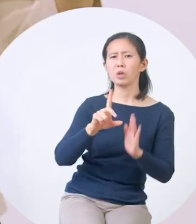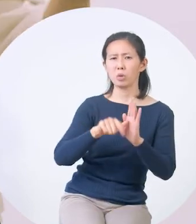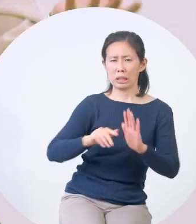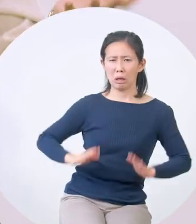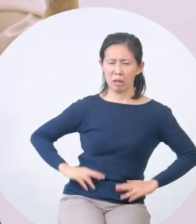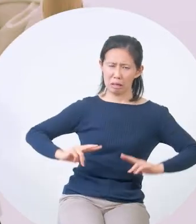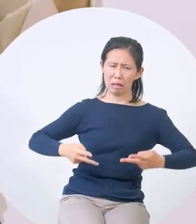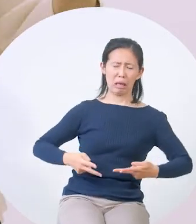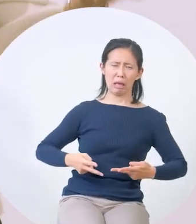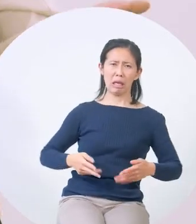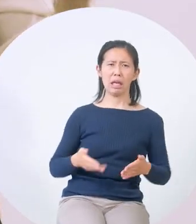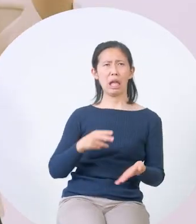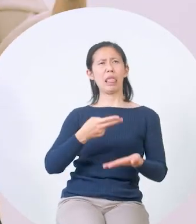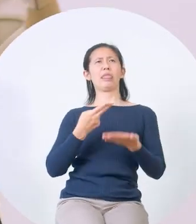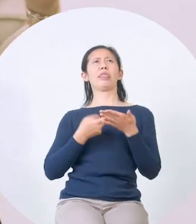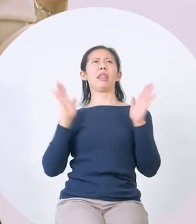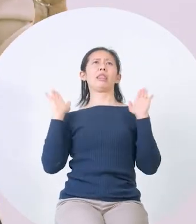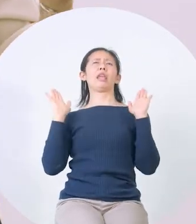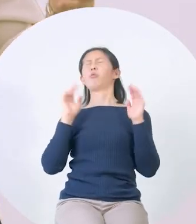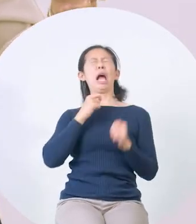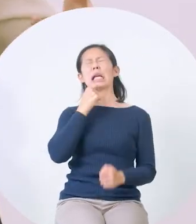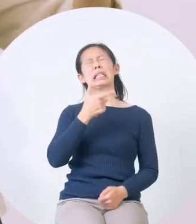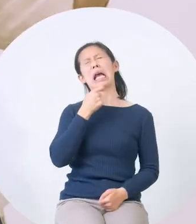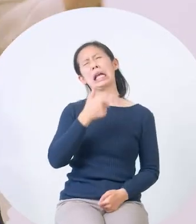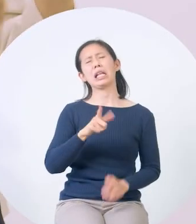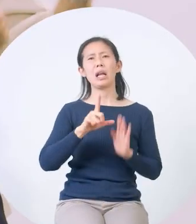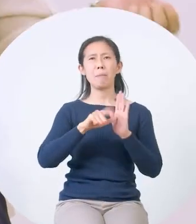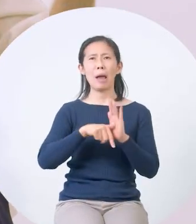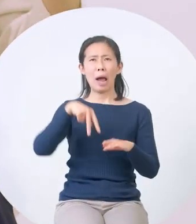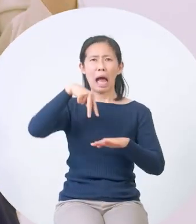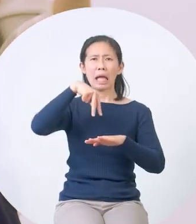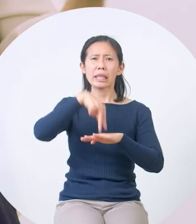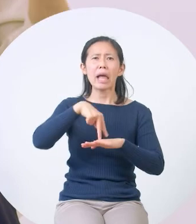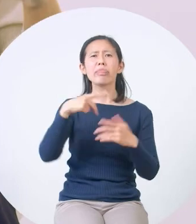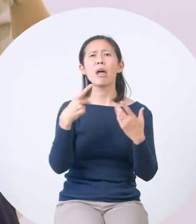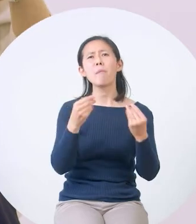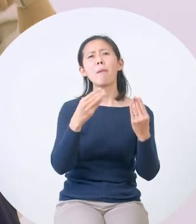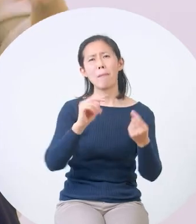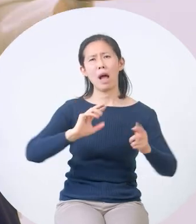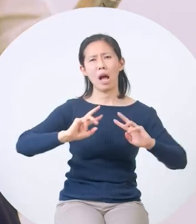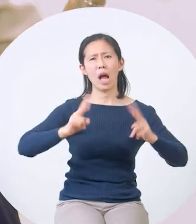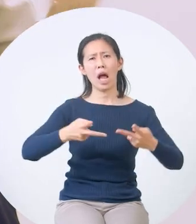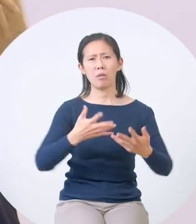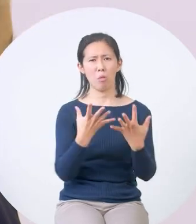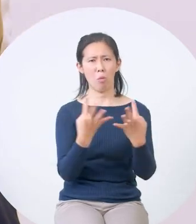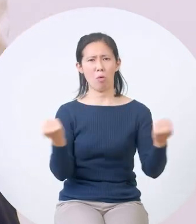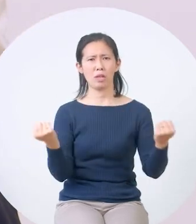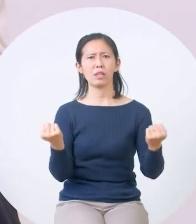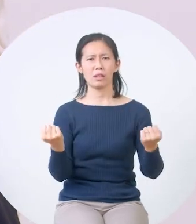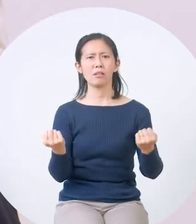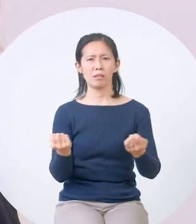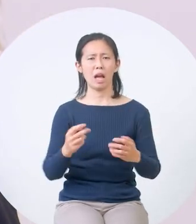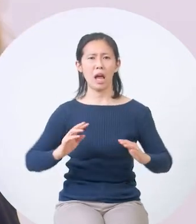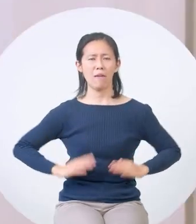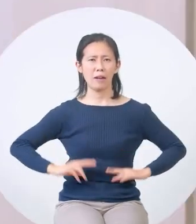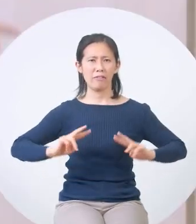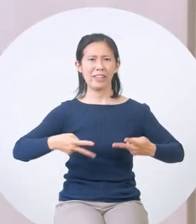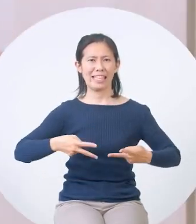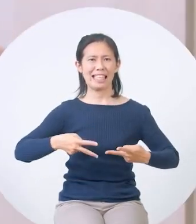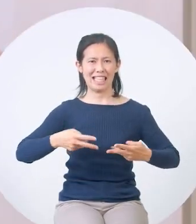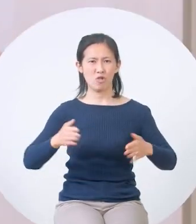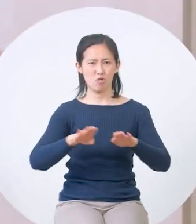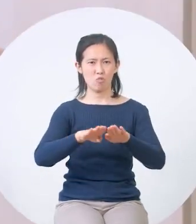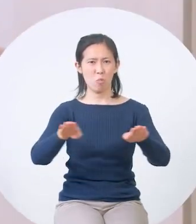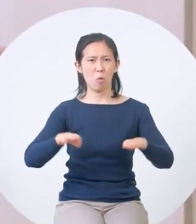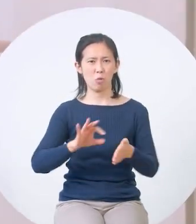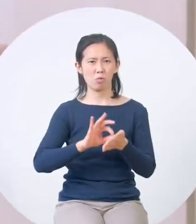でコロンってよ寝るのが嫌々になると、立ったまんままおむつ替えることあって、まあフィッティングボード使ったりするんですよね。 そうそうそう、タッチ